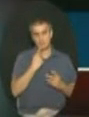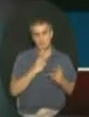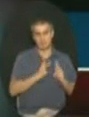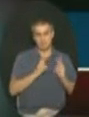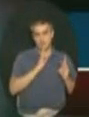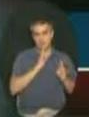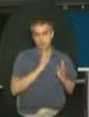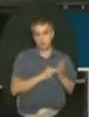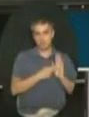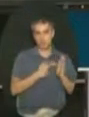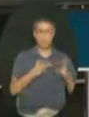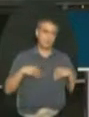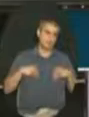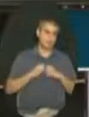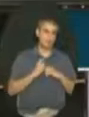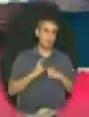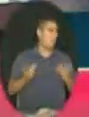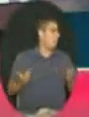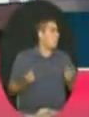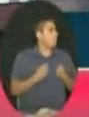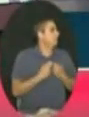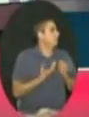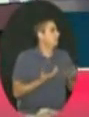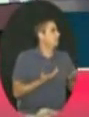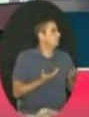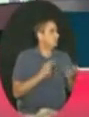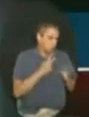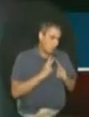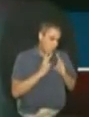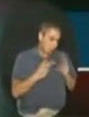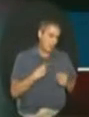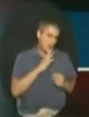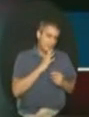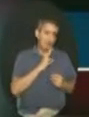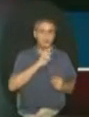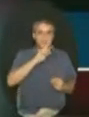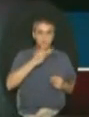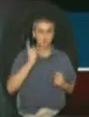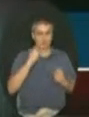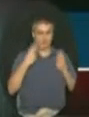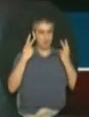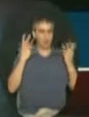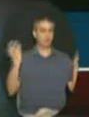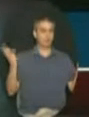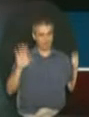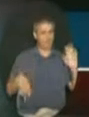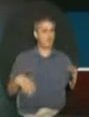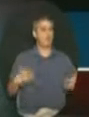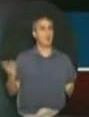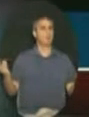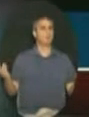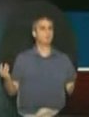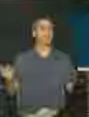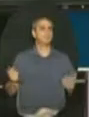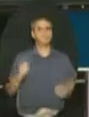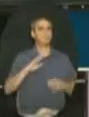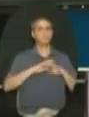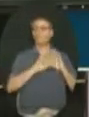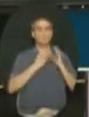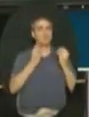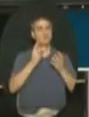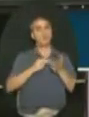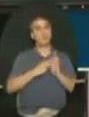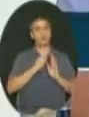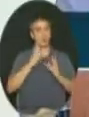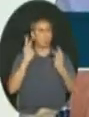פוליטיות ונחליט אם אנחנו מסכימים או לא. אבל מה זה שייך? זה פותר לי בעיה, ומצד שני זה גם חשוב. זה לא כל דבר